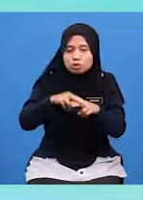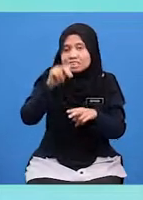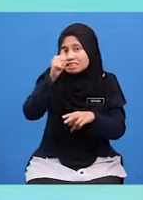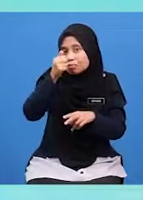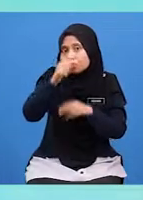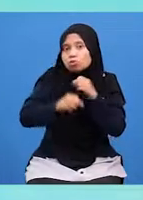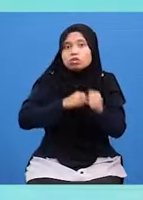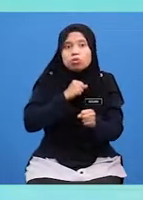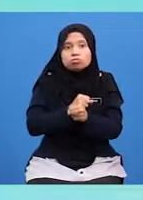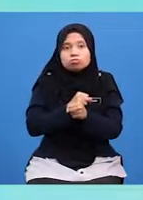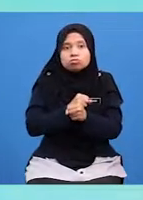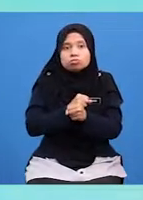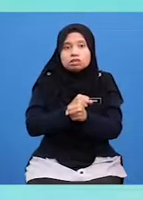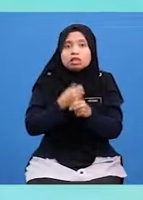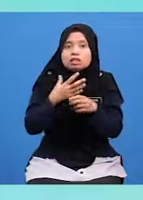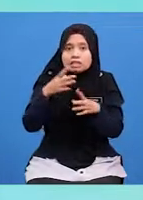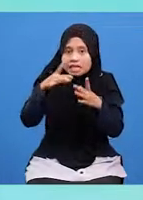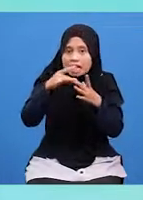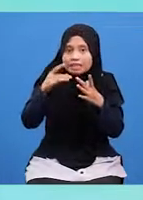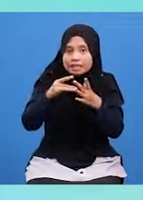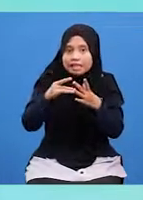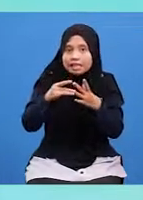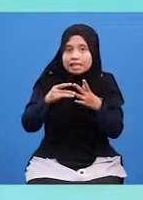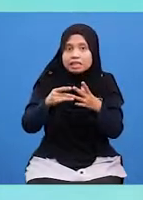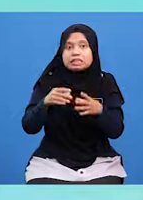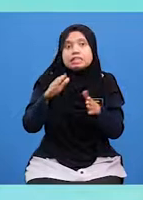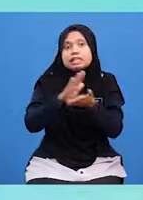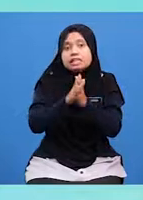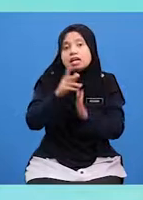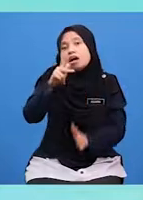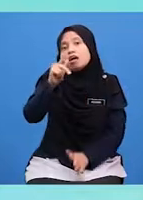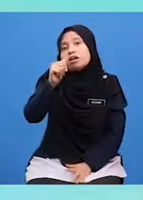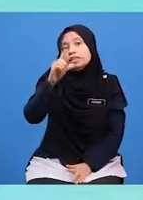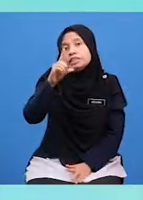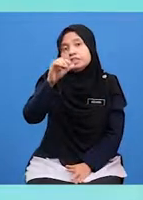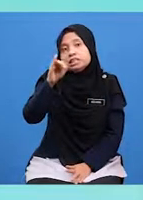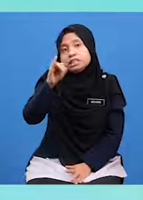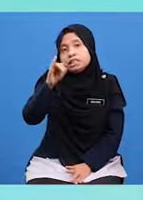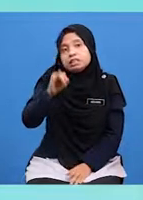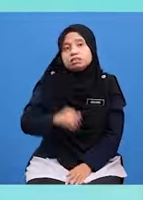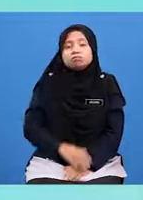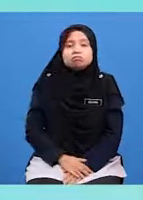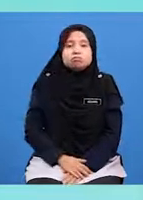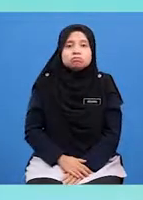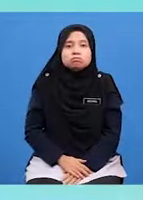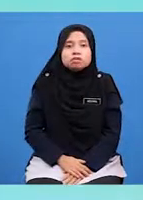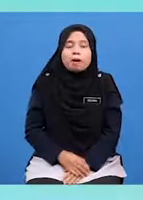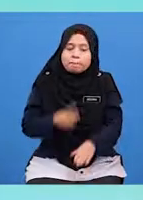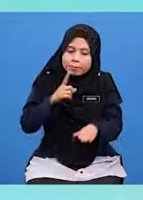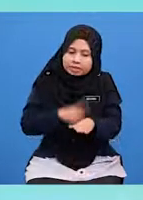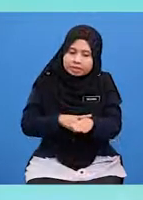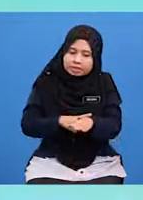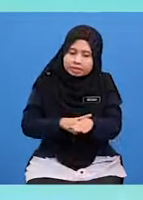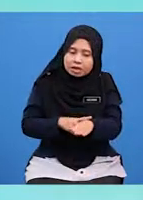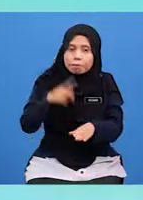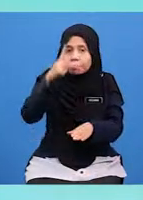telah menetap selama 10 tahun dan telah dilantik sebagai Kadi Besar Delhi. Semasa